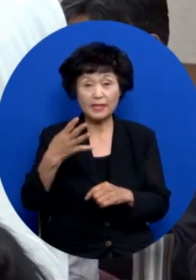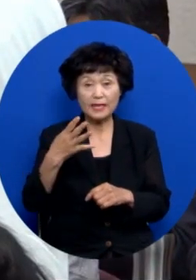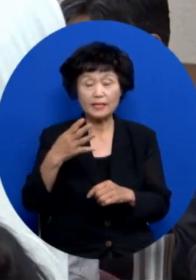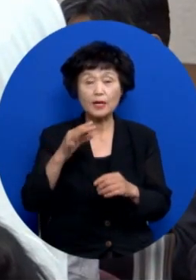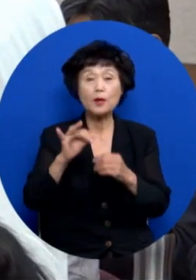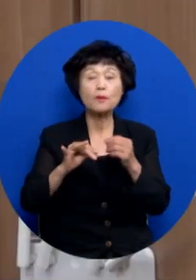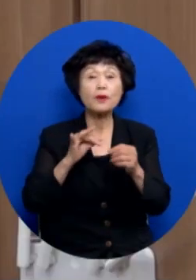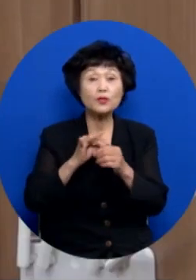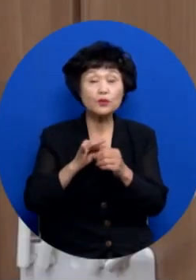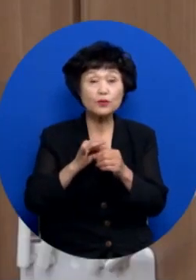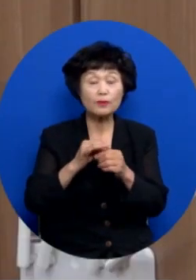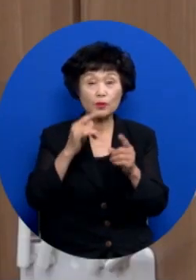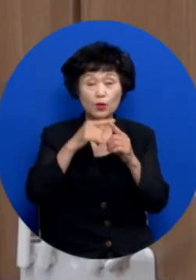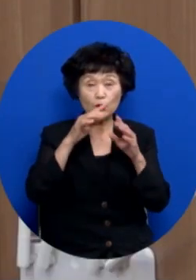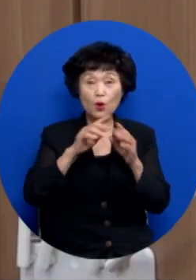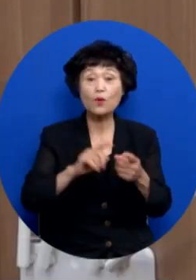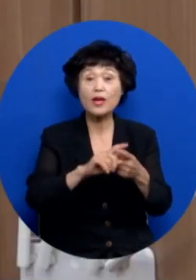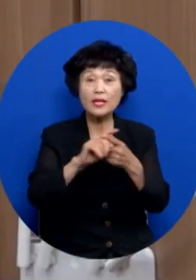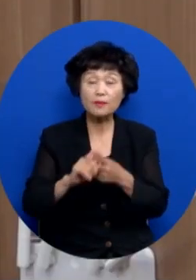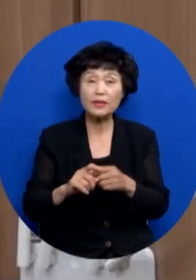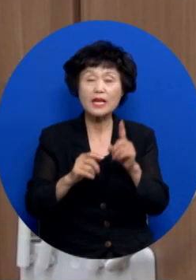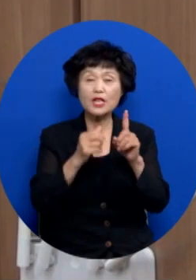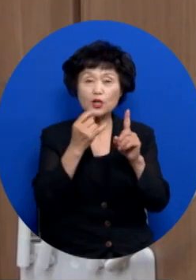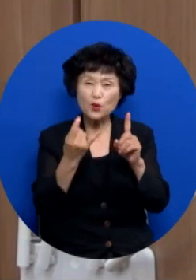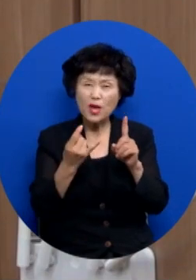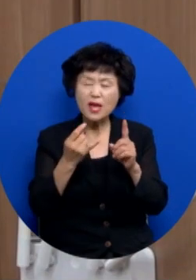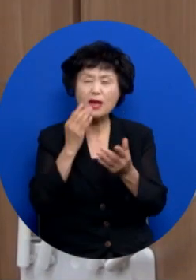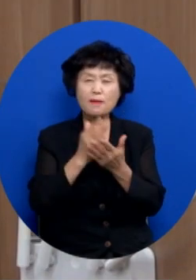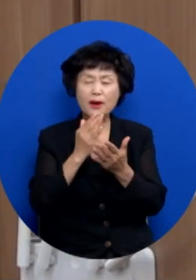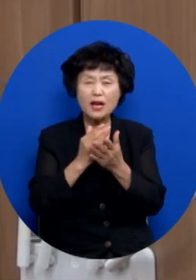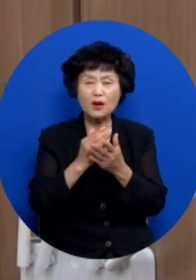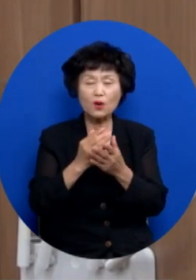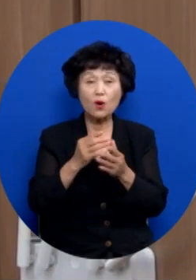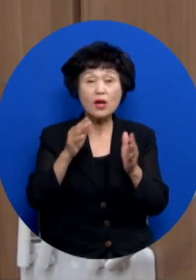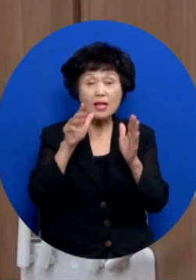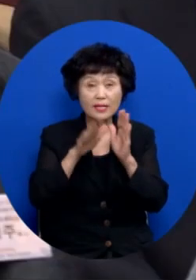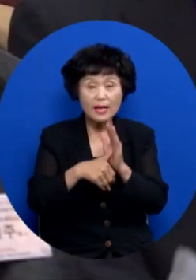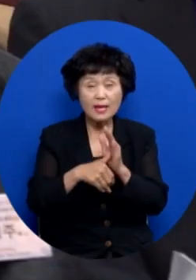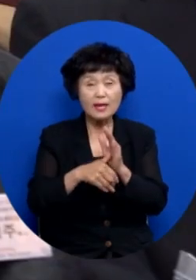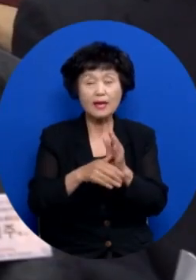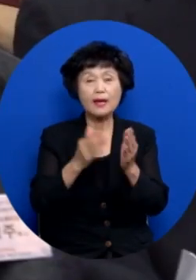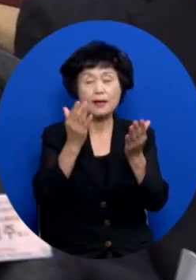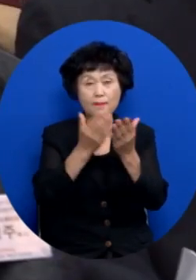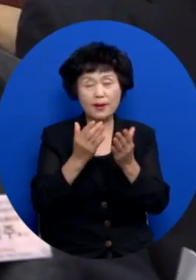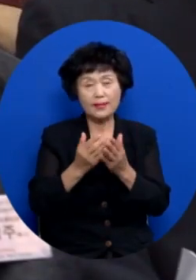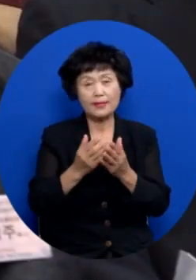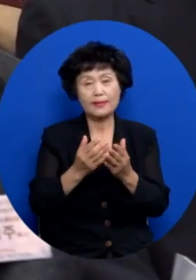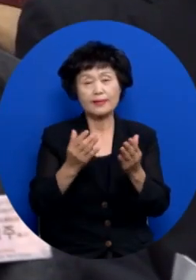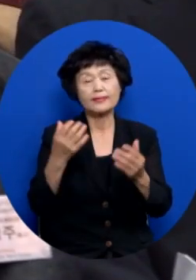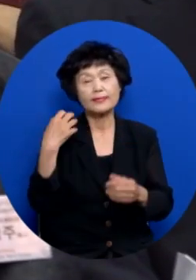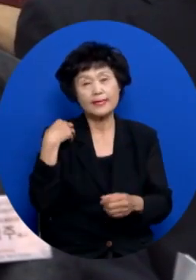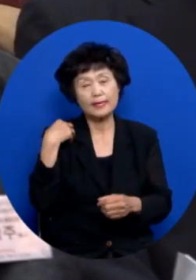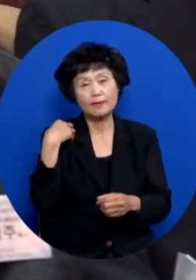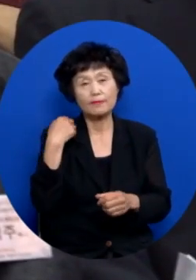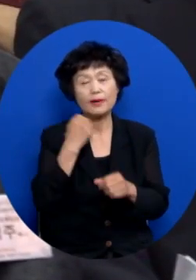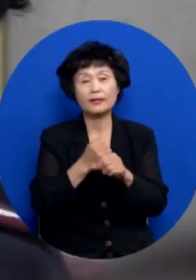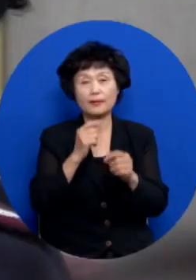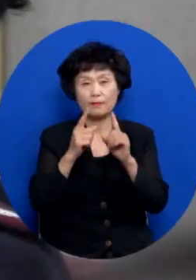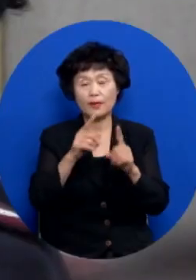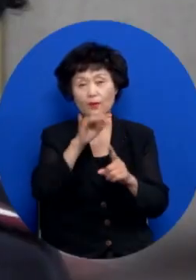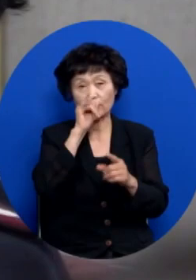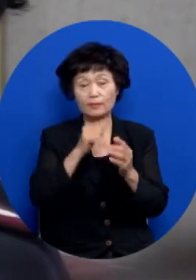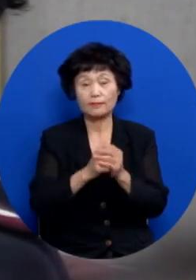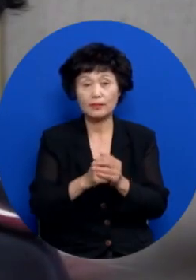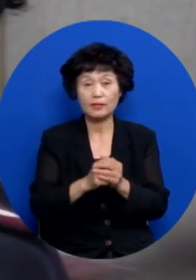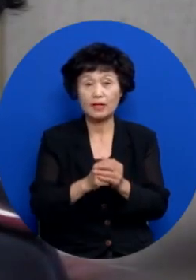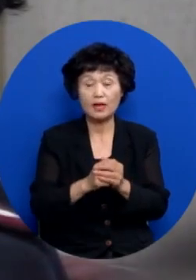맞는 교회협이 일회성 행사보다 시대적 소임을 다할 수 있게 노력하겠다고 전했습니다. 특정 교회와의 관계에 대한 질문에는